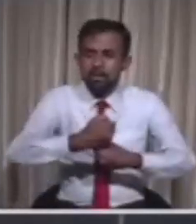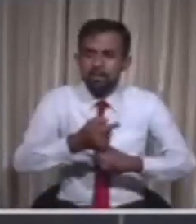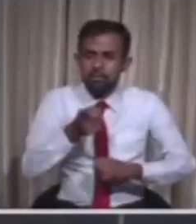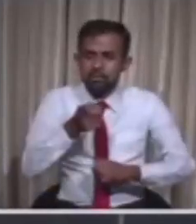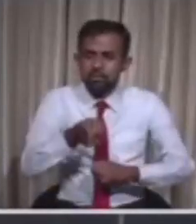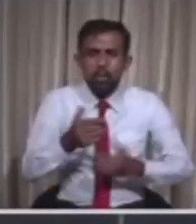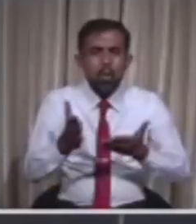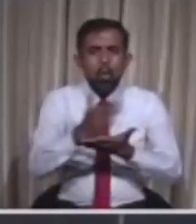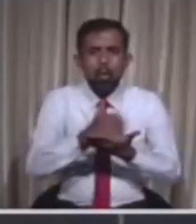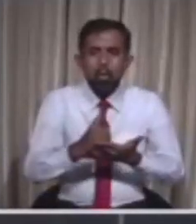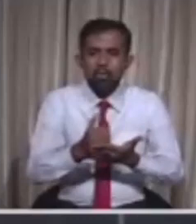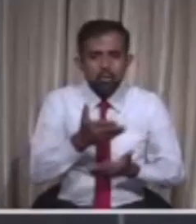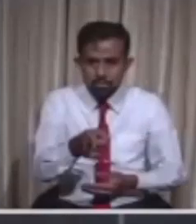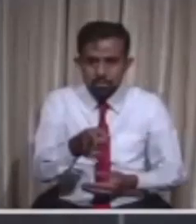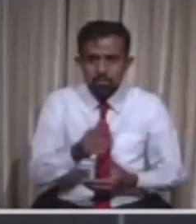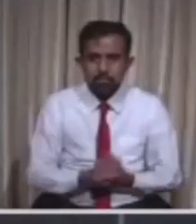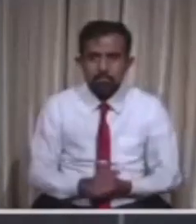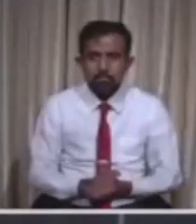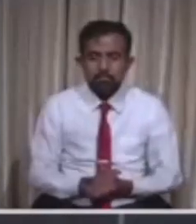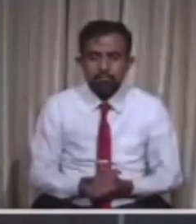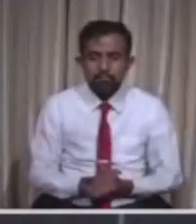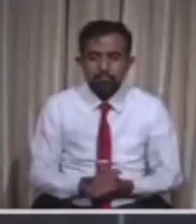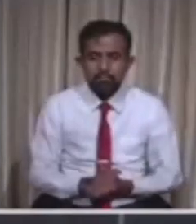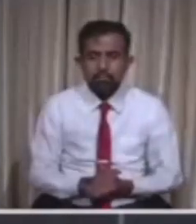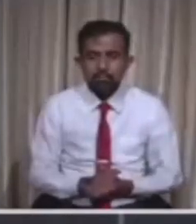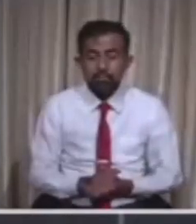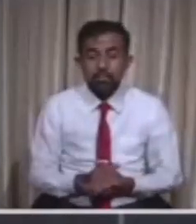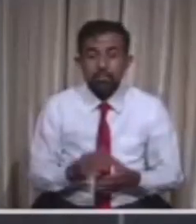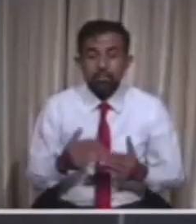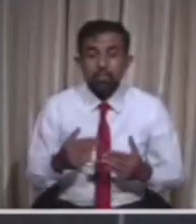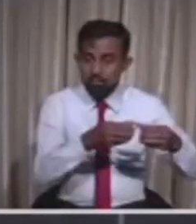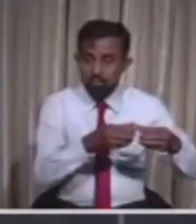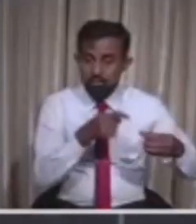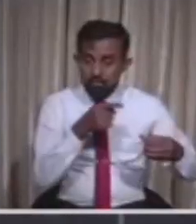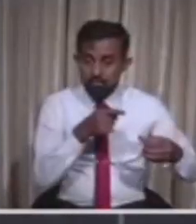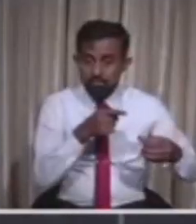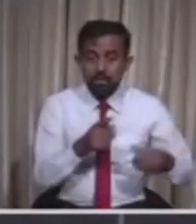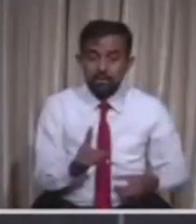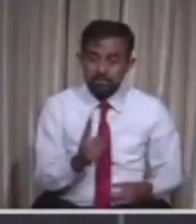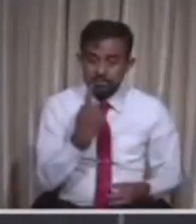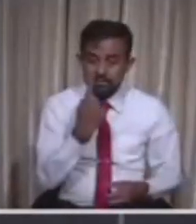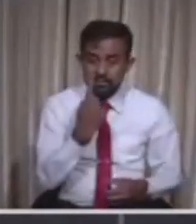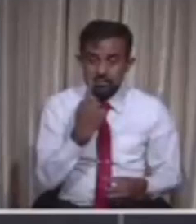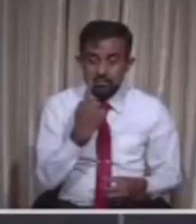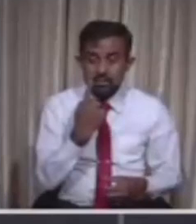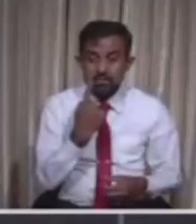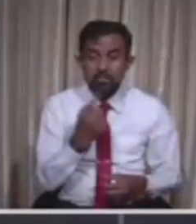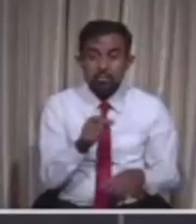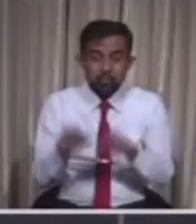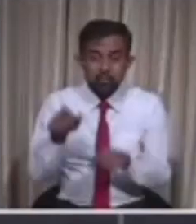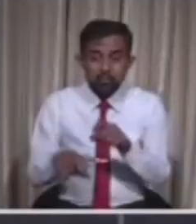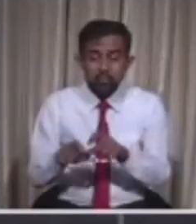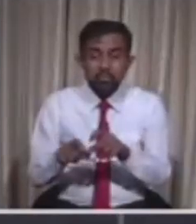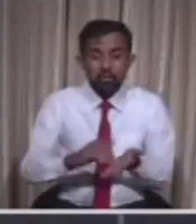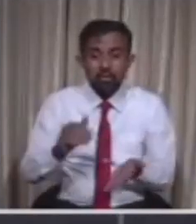මේ සියලු දේ කරන්න පුළුවන්ද කියන එක. මේක තව රාජපක්ෂ කණ්ඩායමක් එකම කාඩ් කුට්ටමේ කොළ ටික